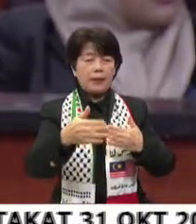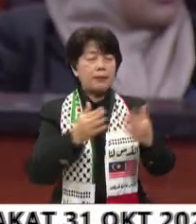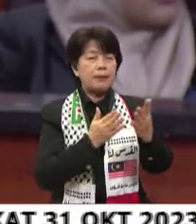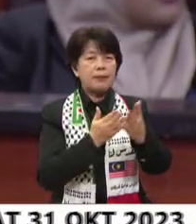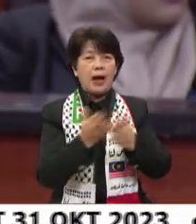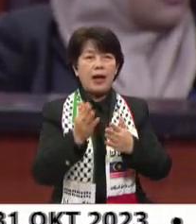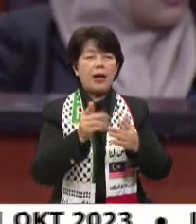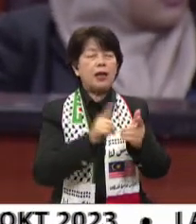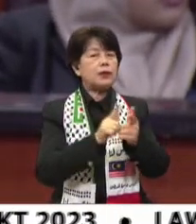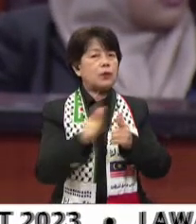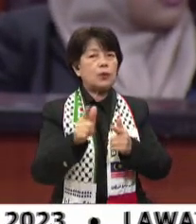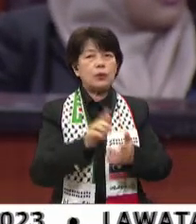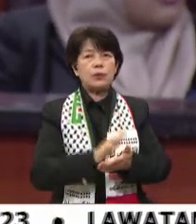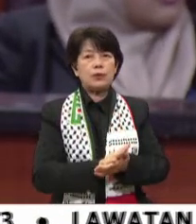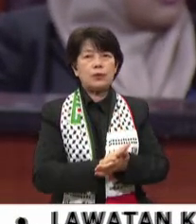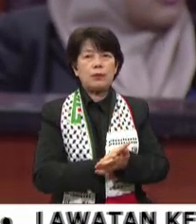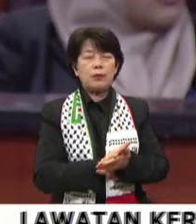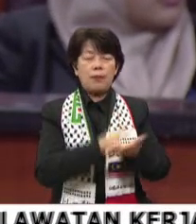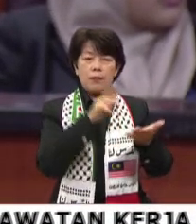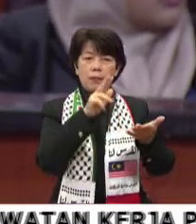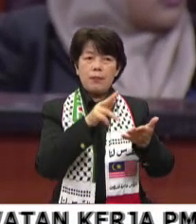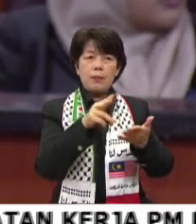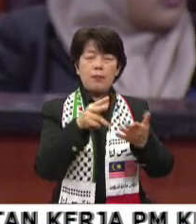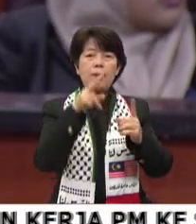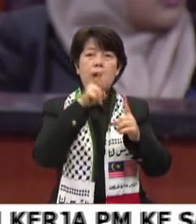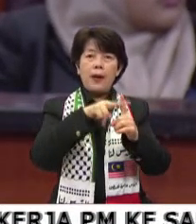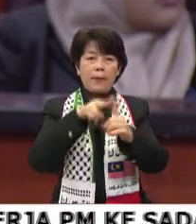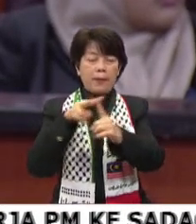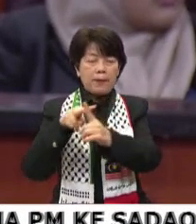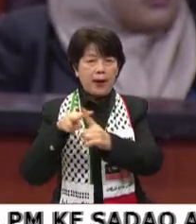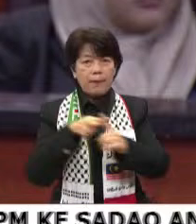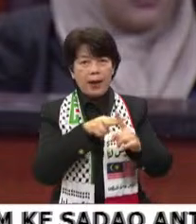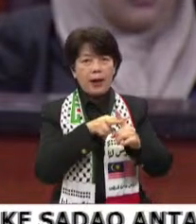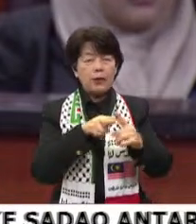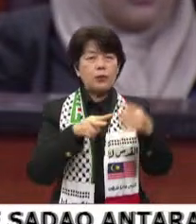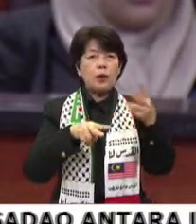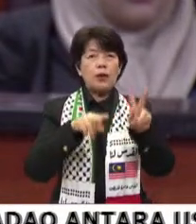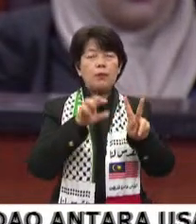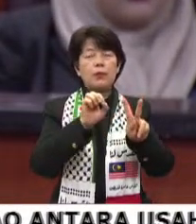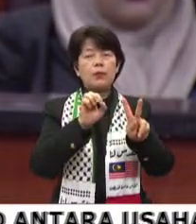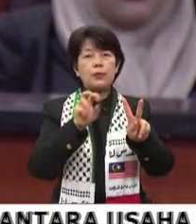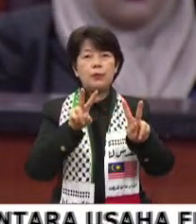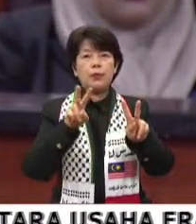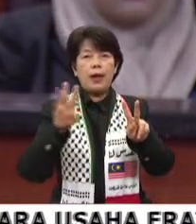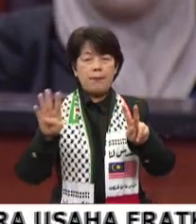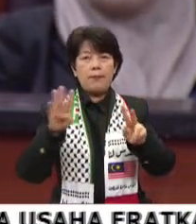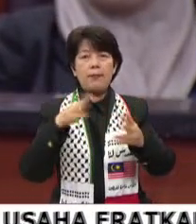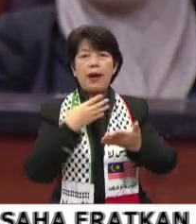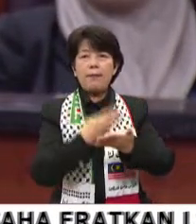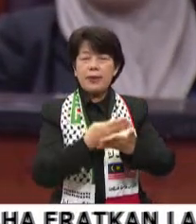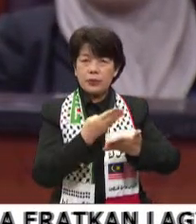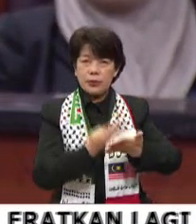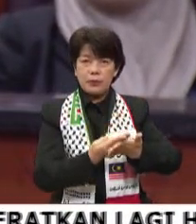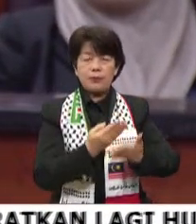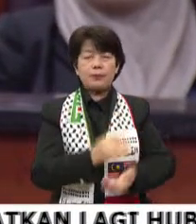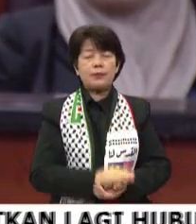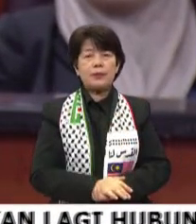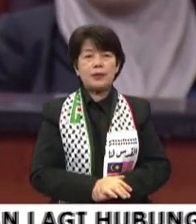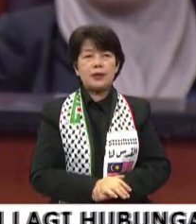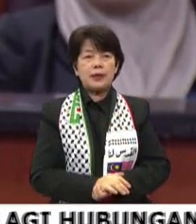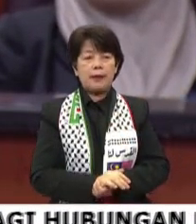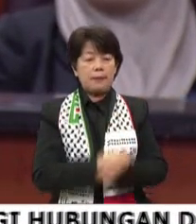beberapa puman termasuk di dalam belanjawan 2024 sememangnya untuk